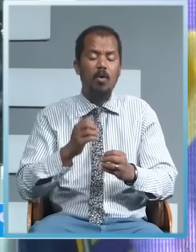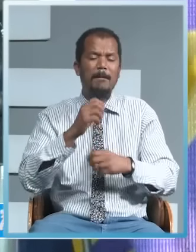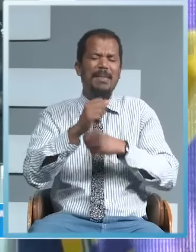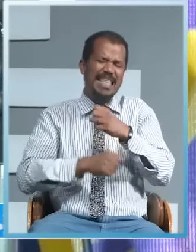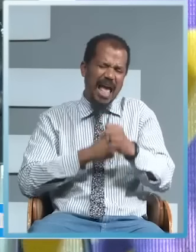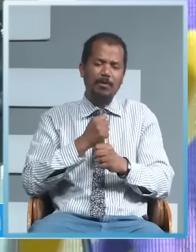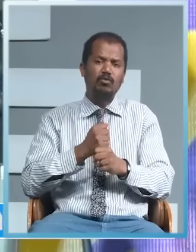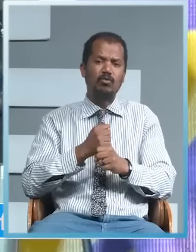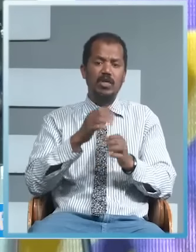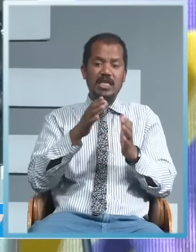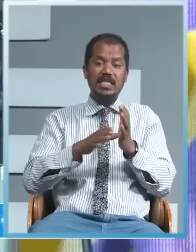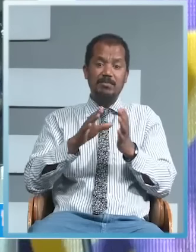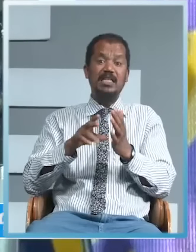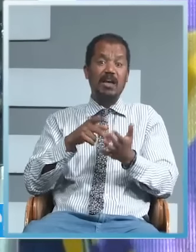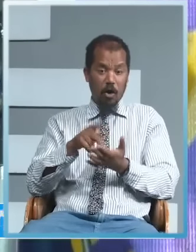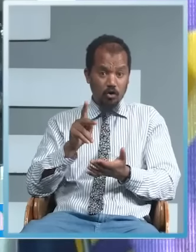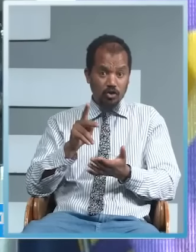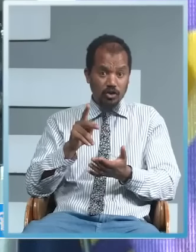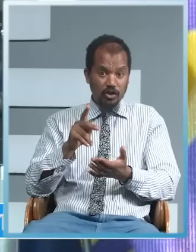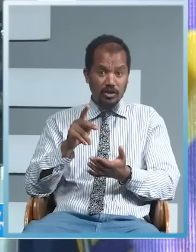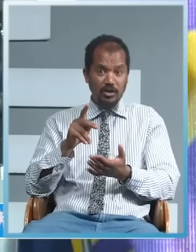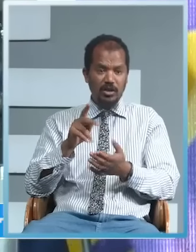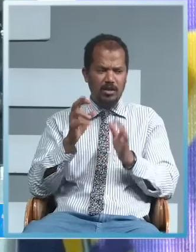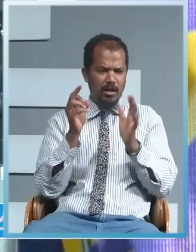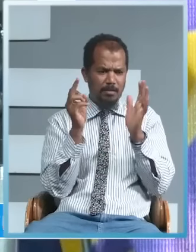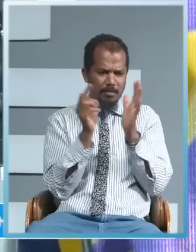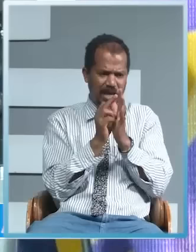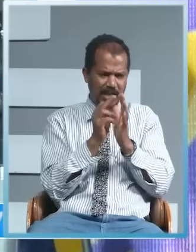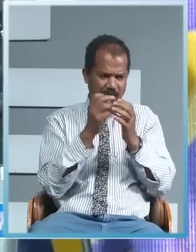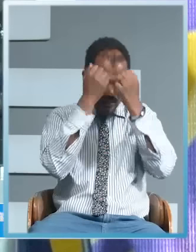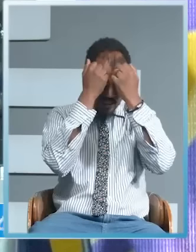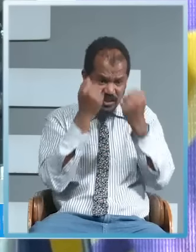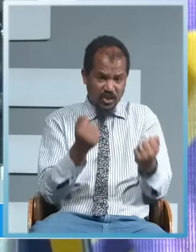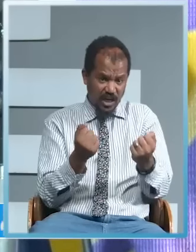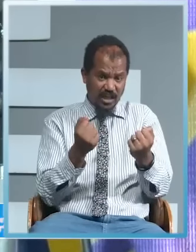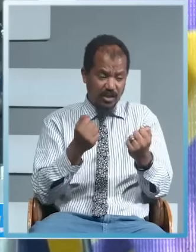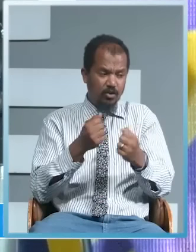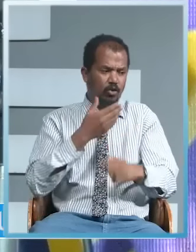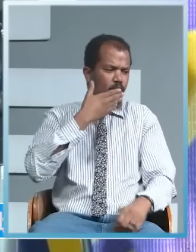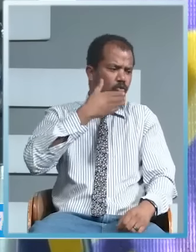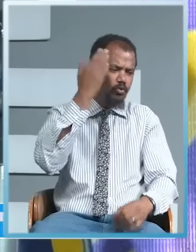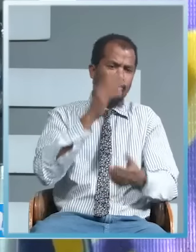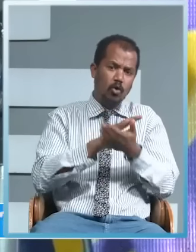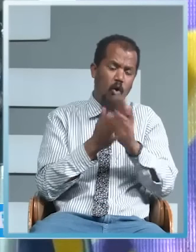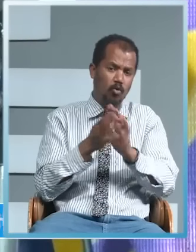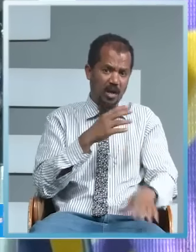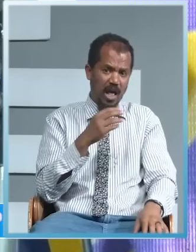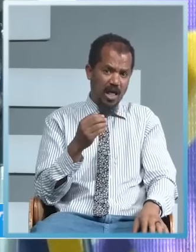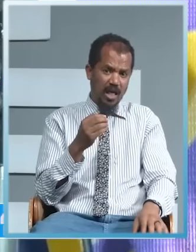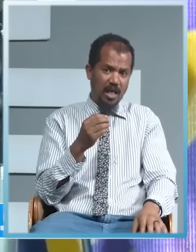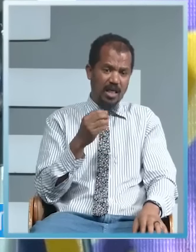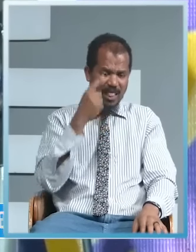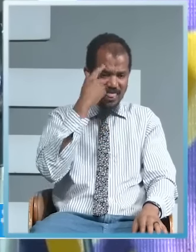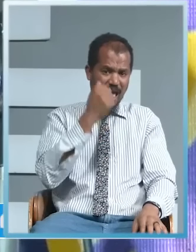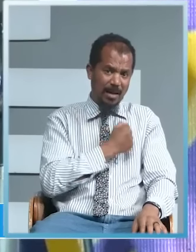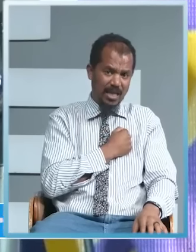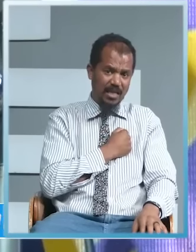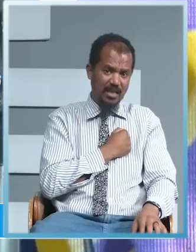በየአመቱ ግብር ከፋዮቹን በህግ ተገዥነታቸው ጥሩ የሆኑና